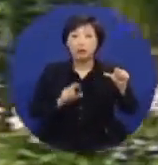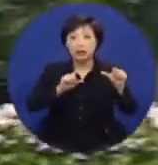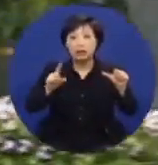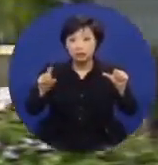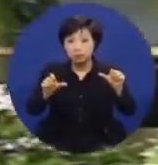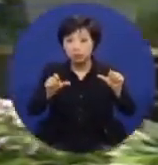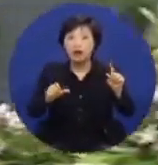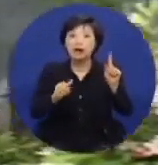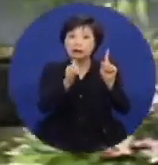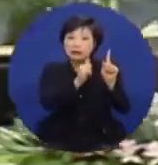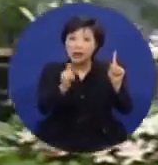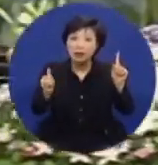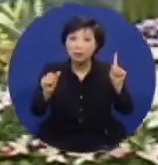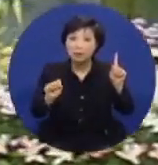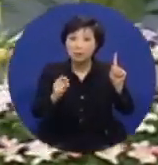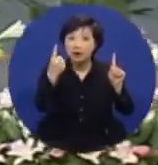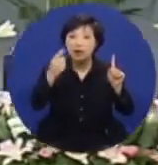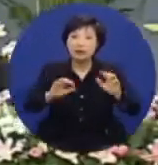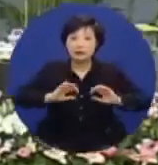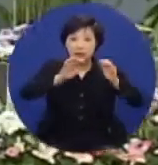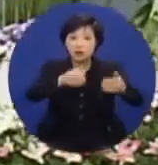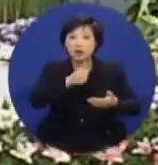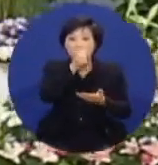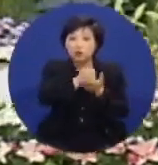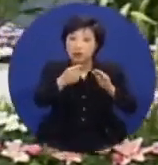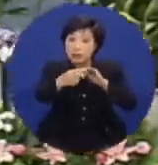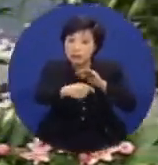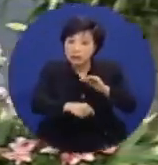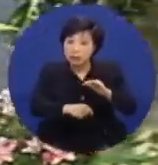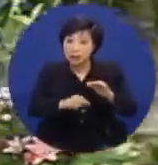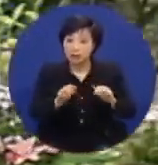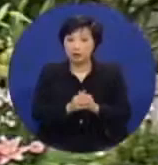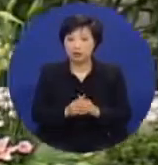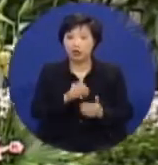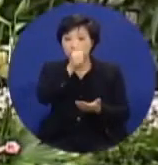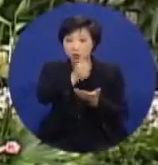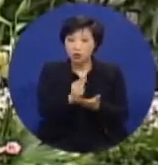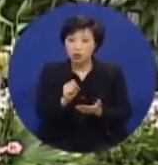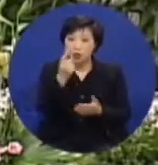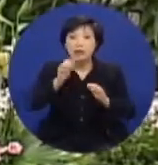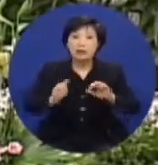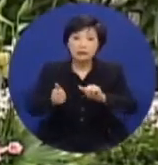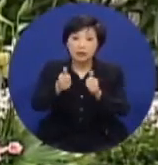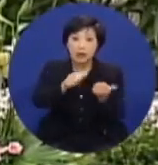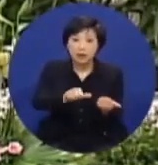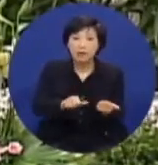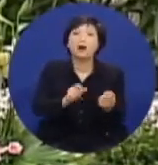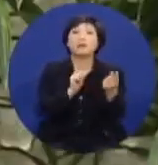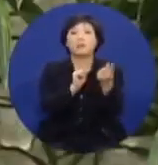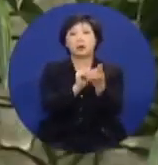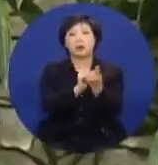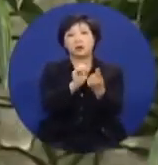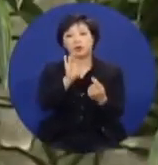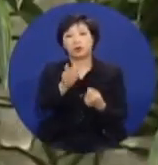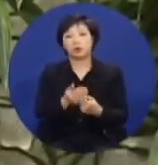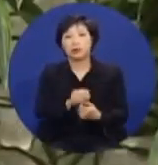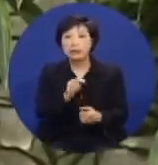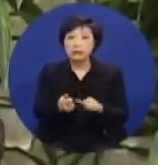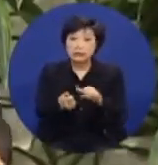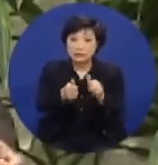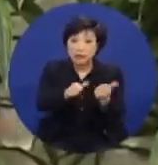하는 사람 모두 말미암아 세상에 죄가 돌아오고 죄로 말미암아 사방이 안나니 이